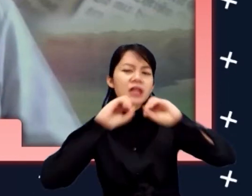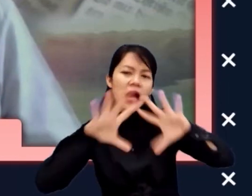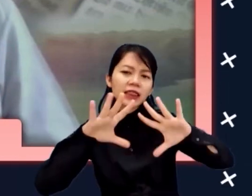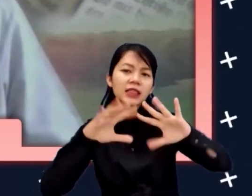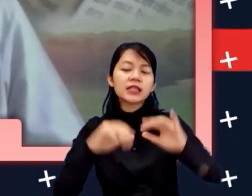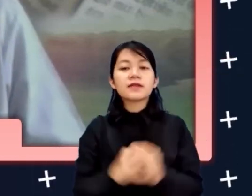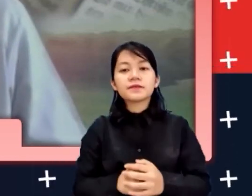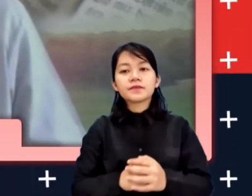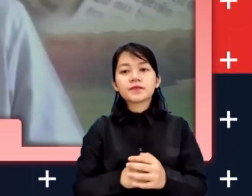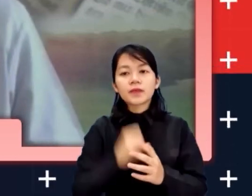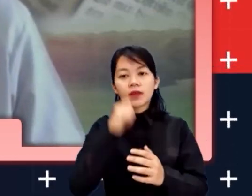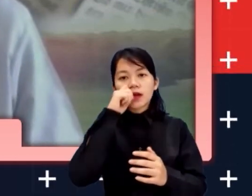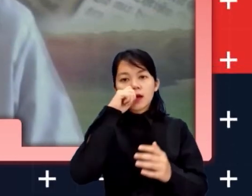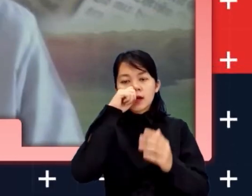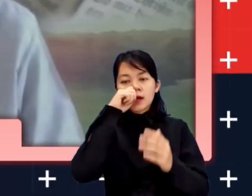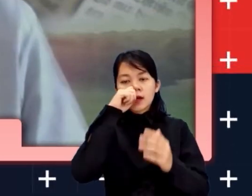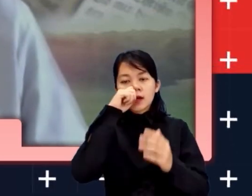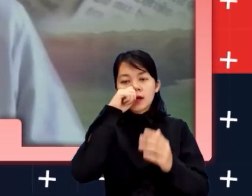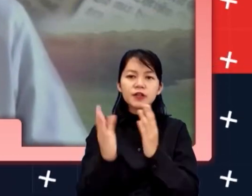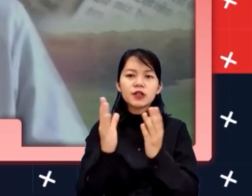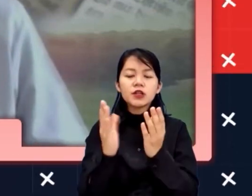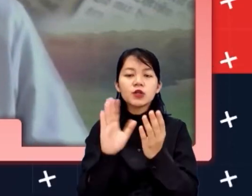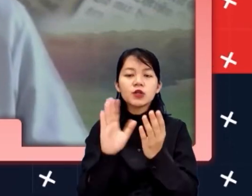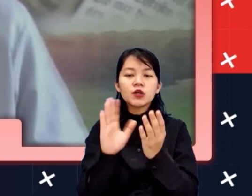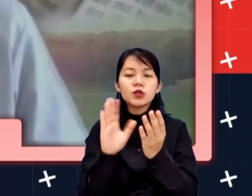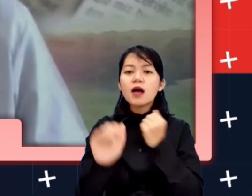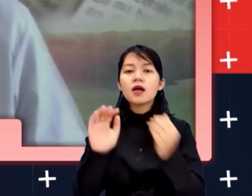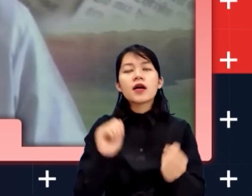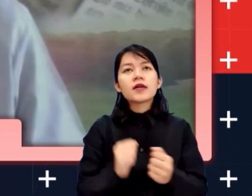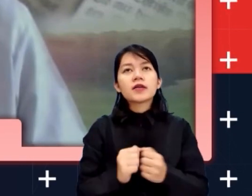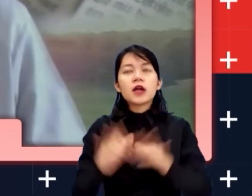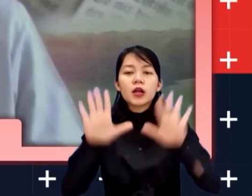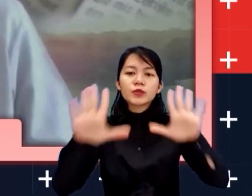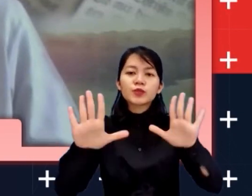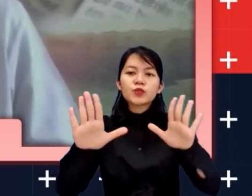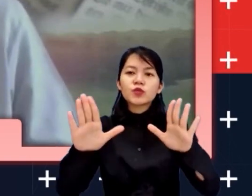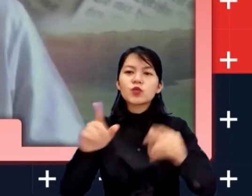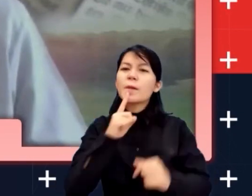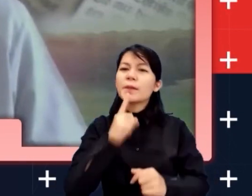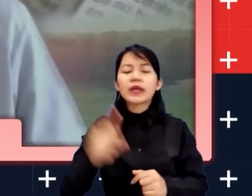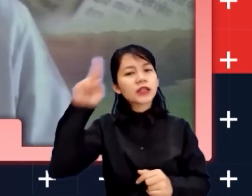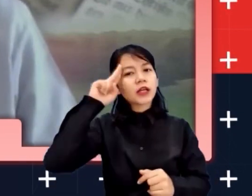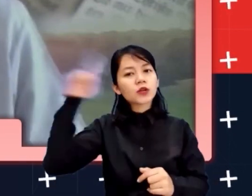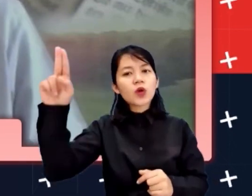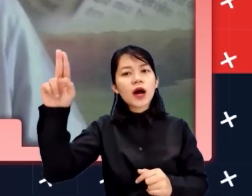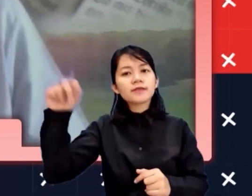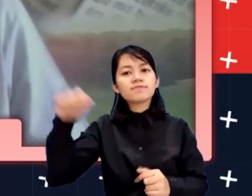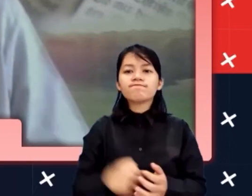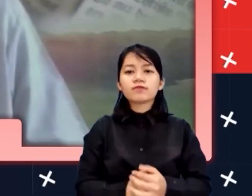perintah Tuhan, di mana Allah lah yang berwewenang untuk